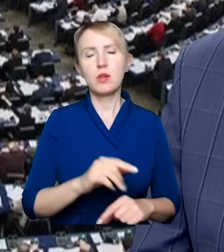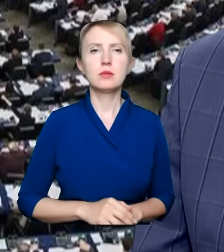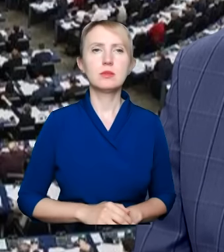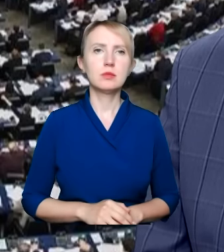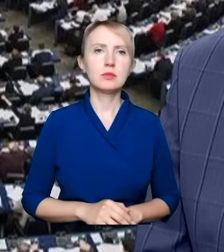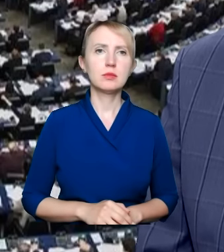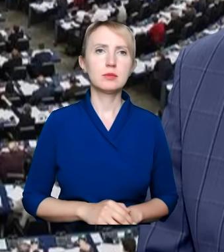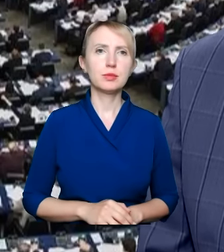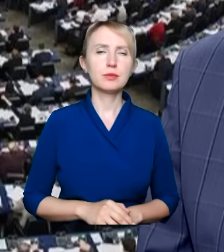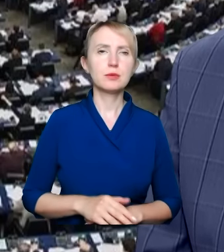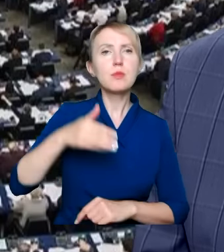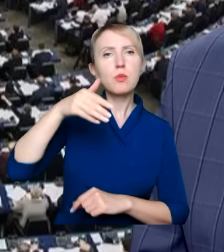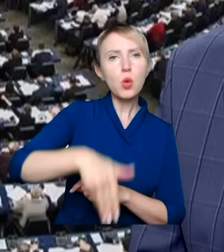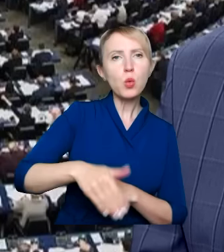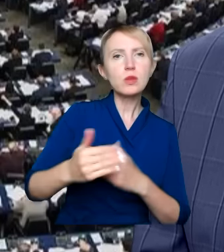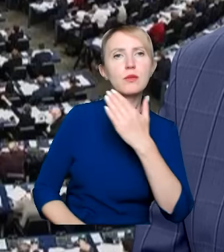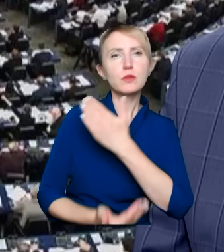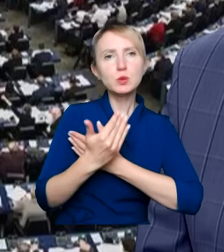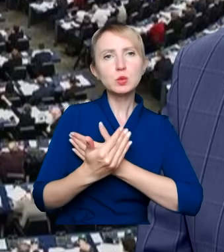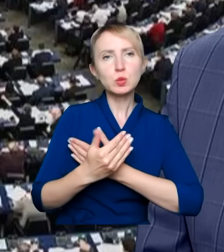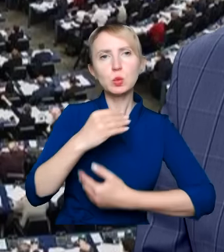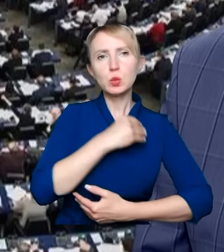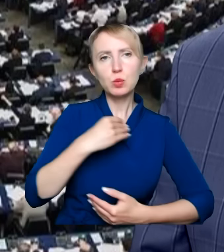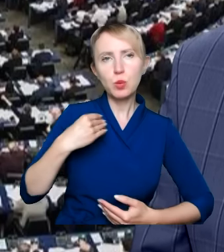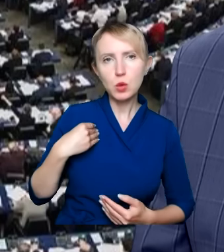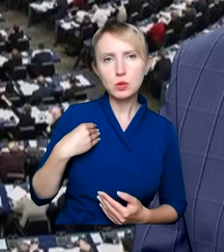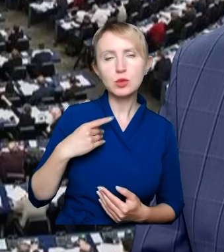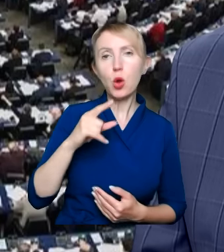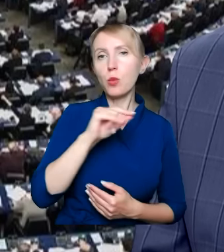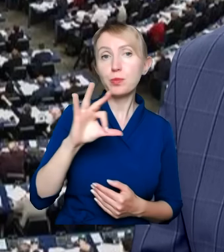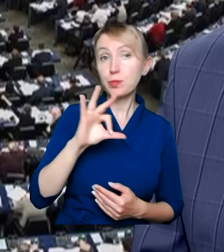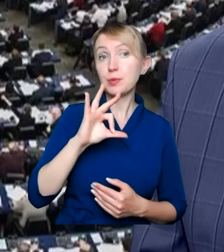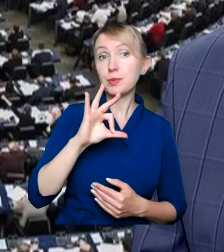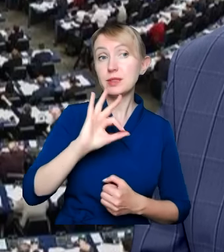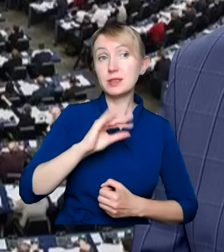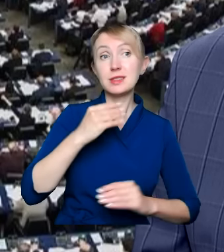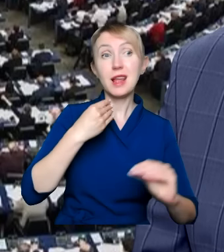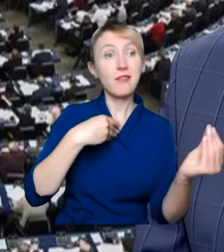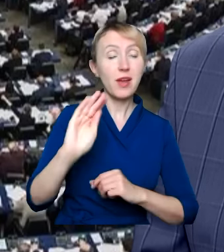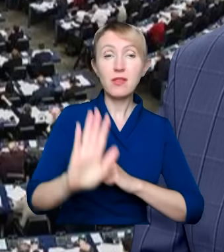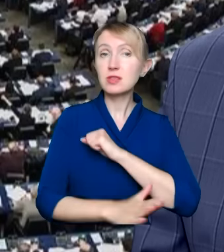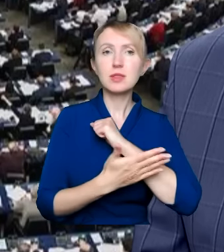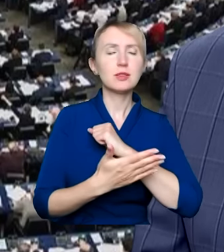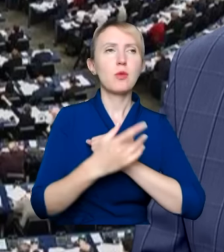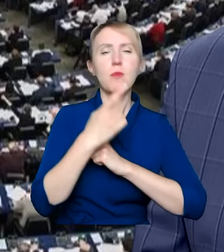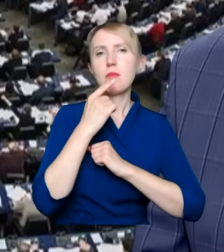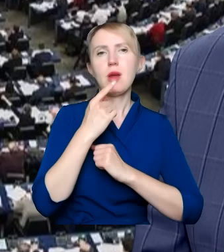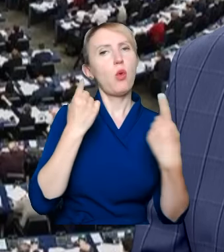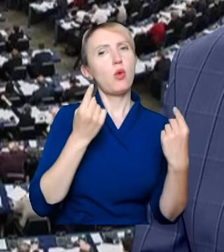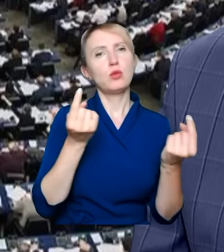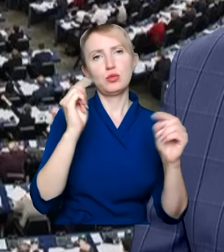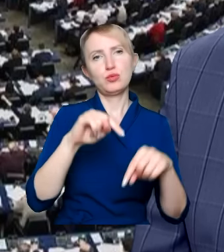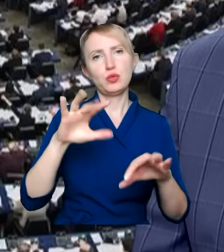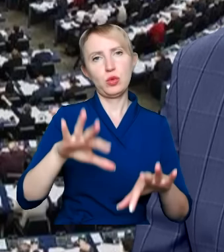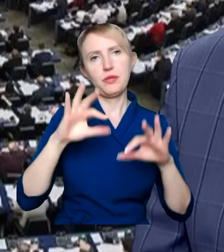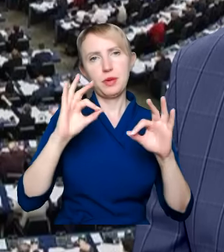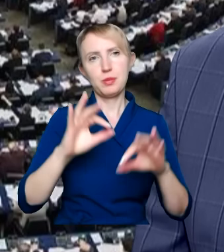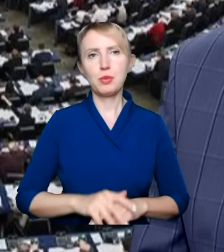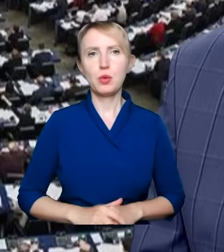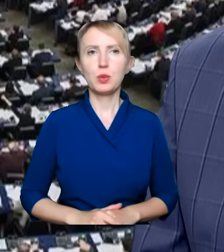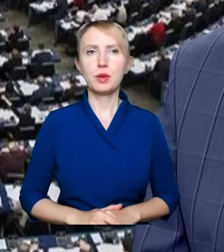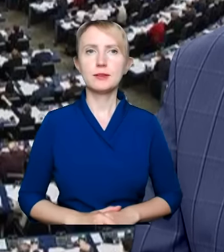Polski bastiony PiSu No w mniejszym stopniu zaangażowały się mówiąc delikatnie w to w